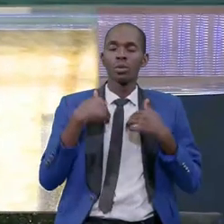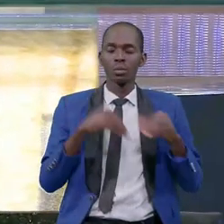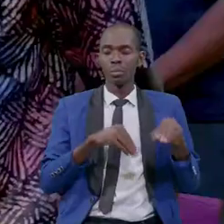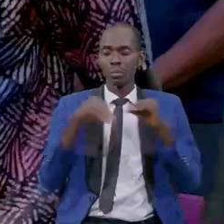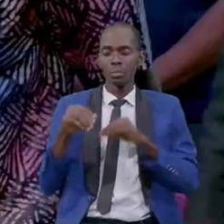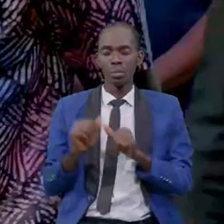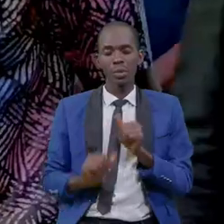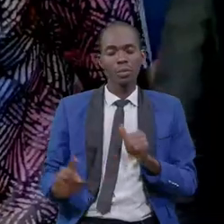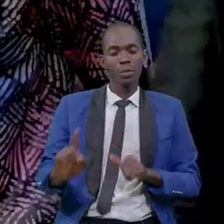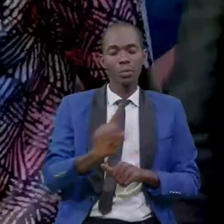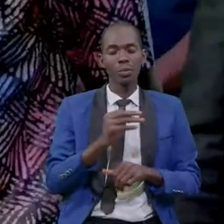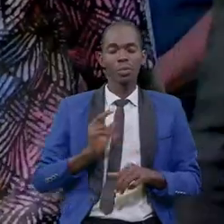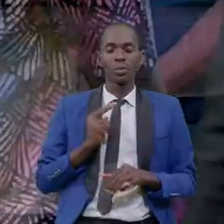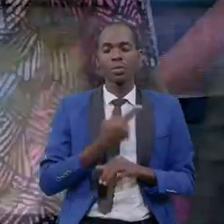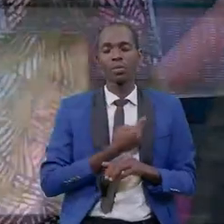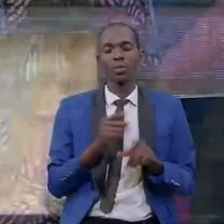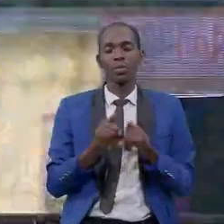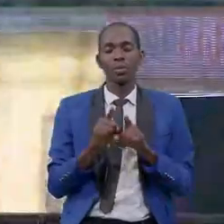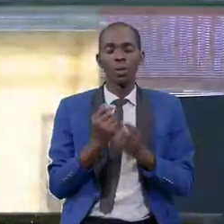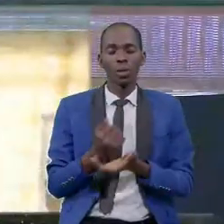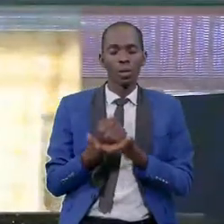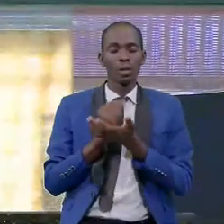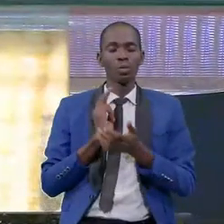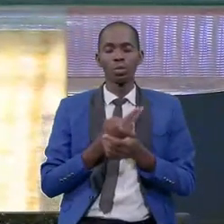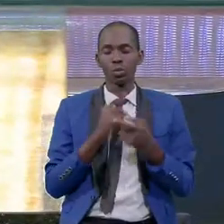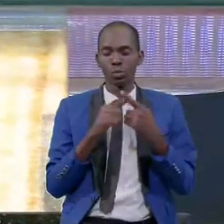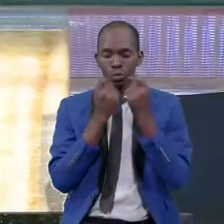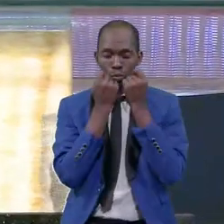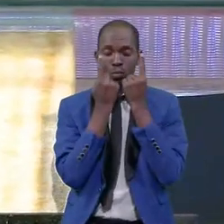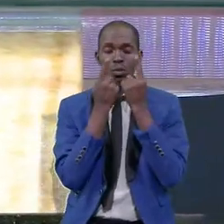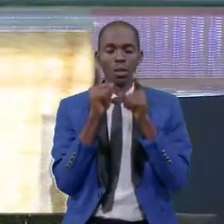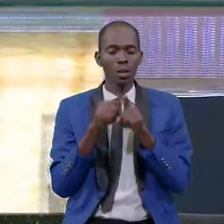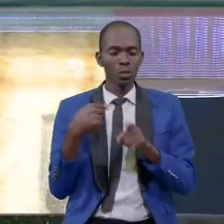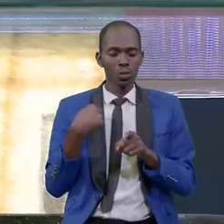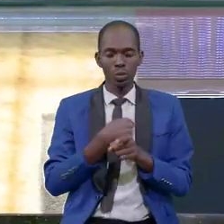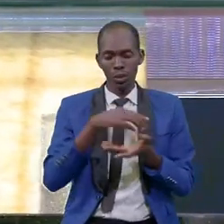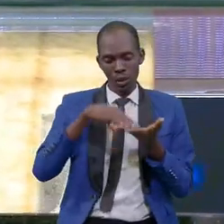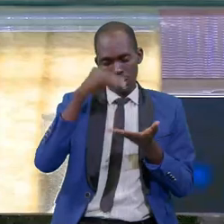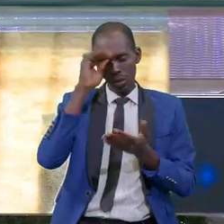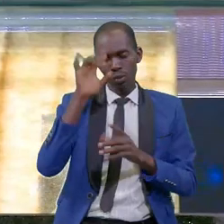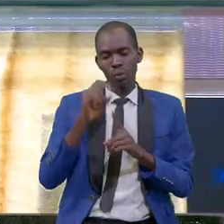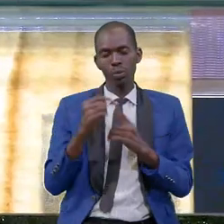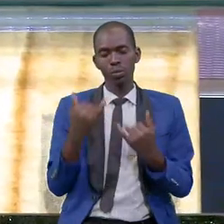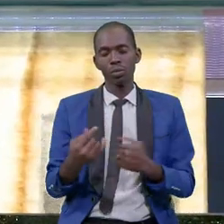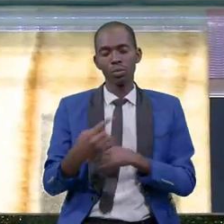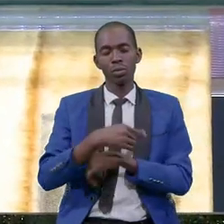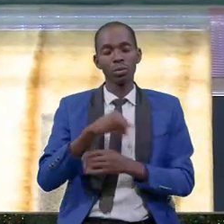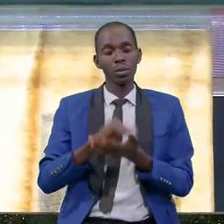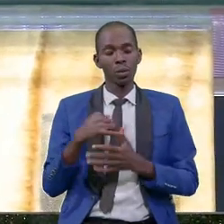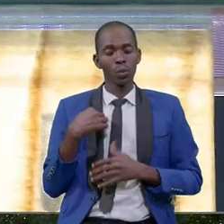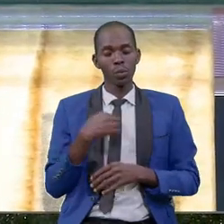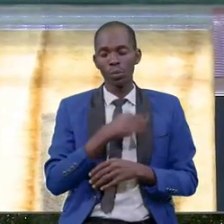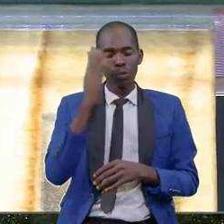as mis chacun de nous et que tu nous gardes en éveil afin que nous écoutions ta parole. Qu'on